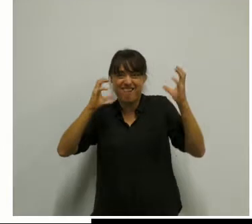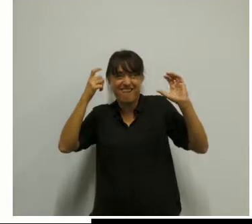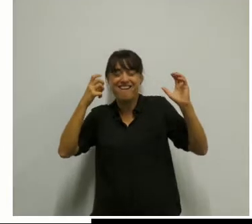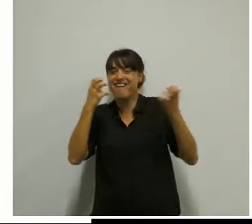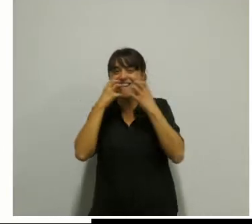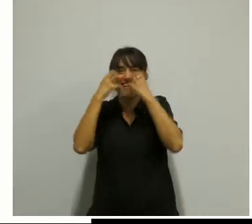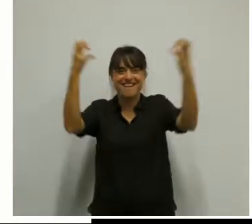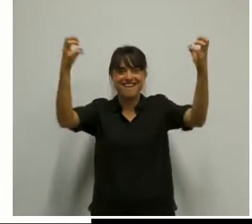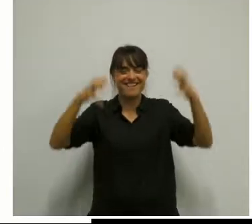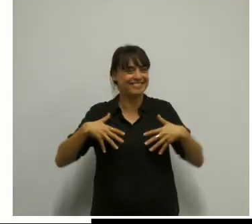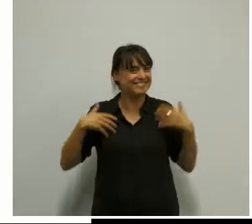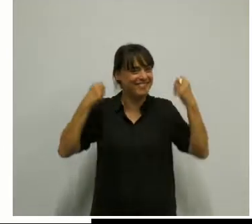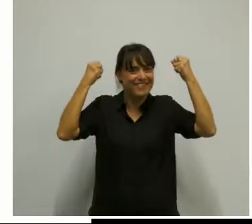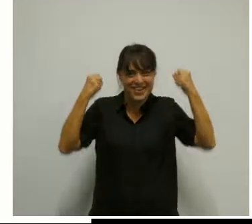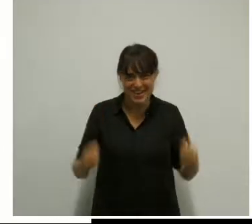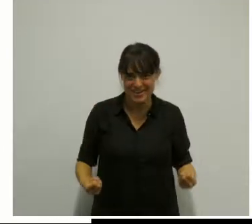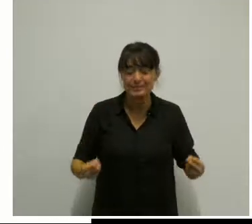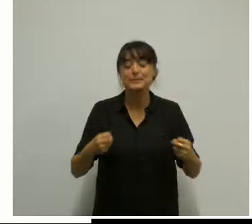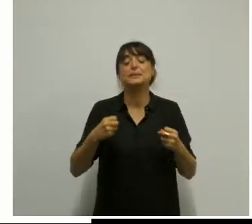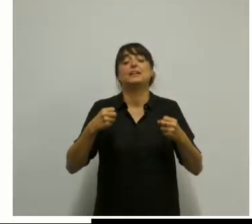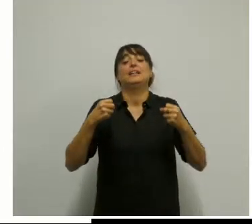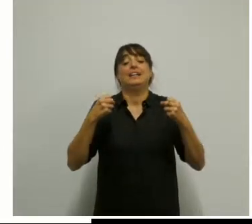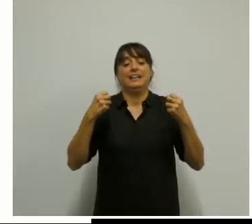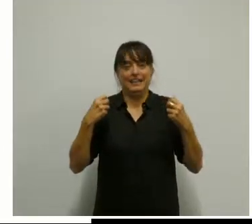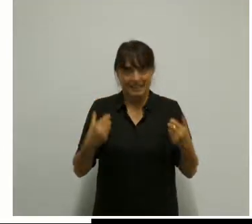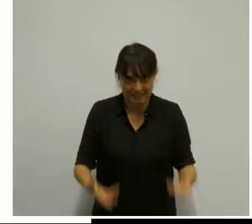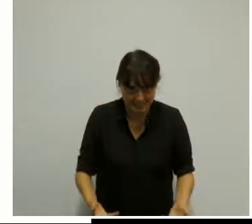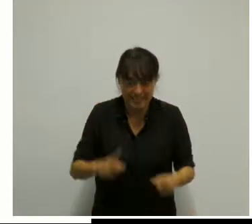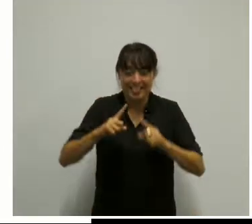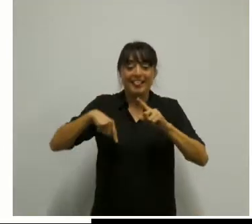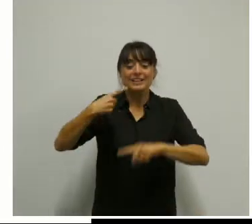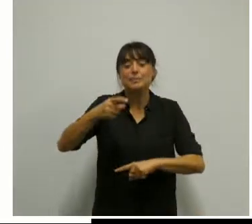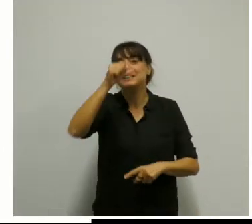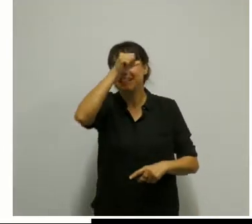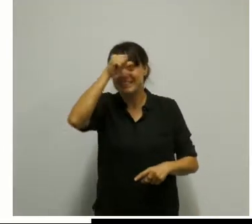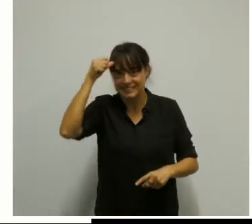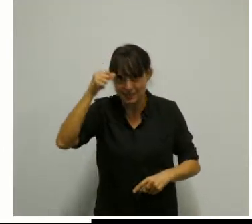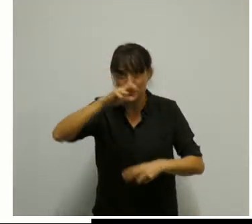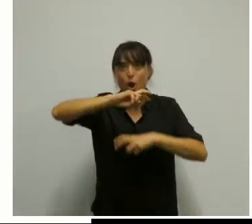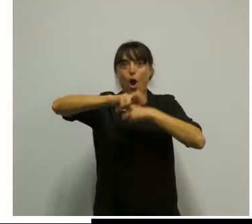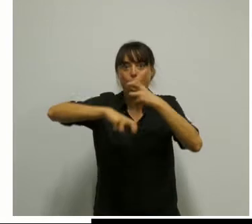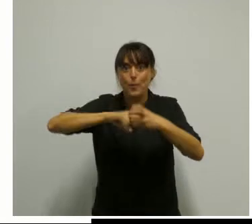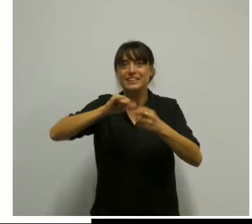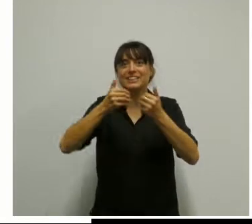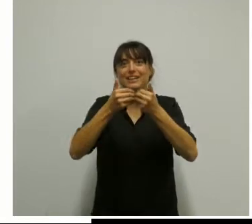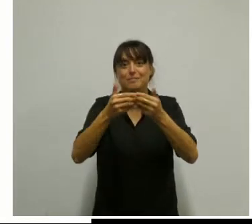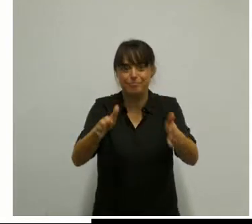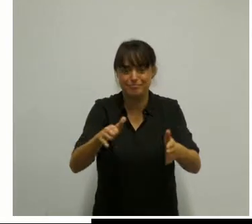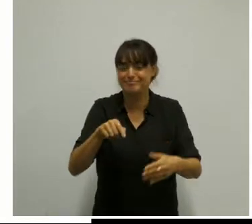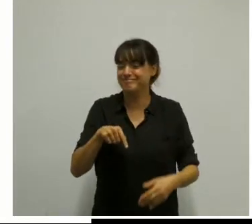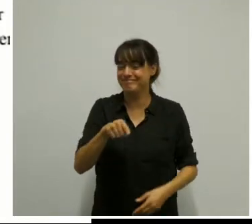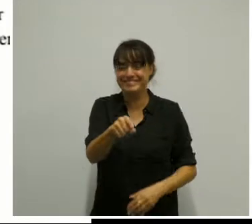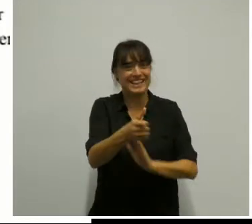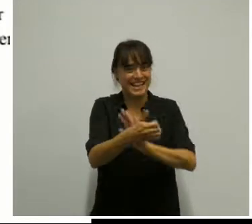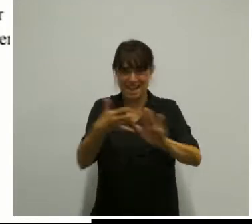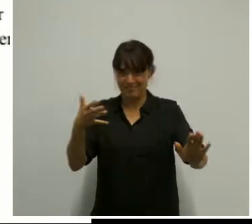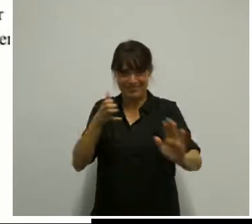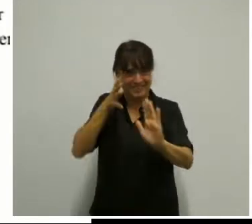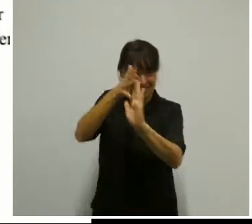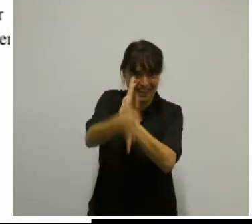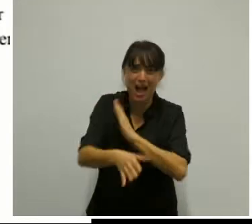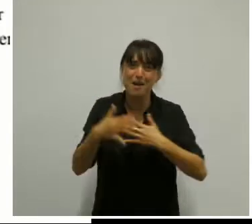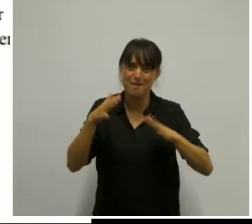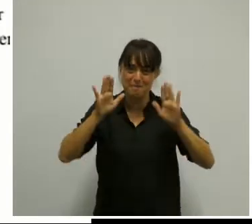i bueno, després ve a l'estiu l'execució de les obres i la inauguració. Això és molt ràpid explicat, però bueno, és una